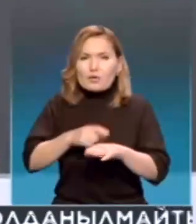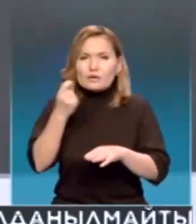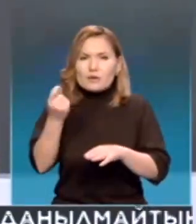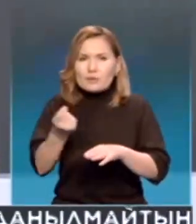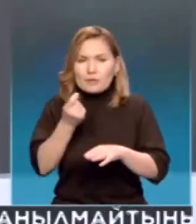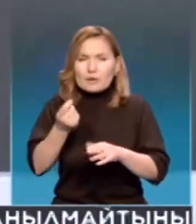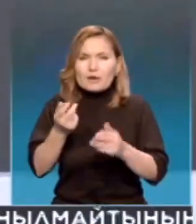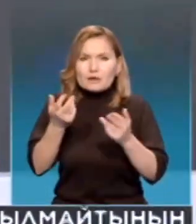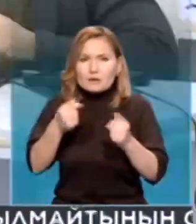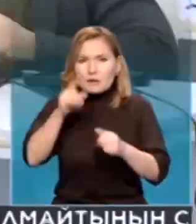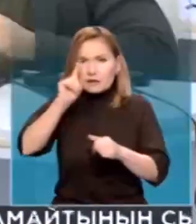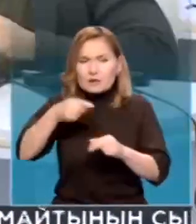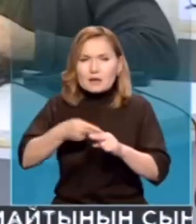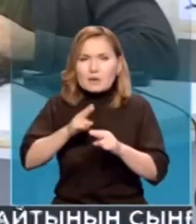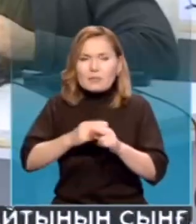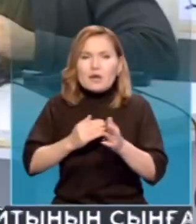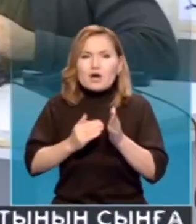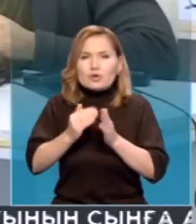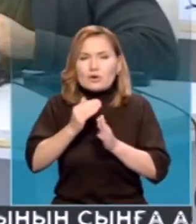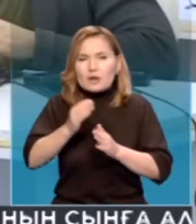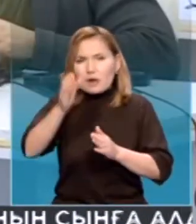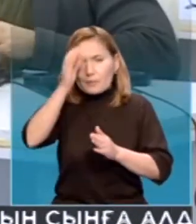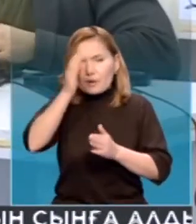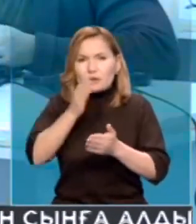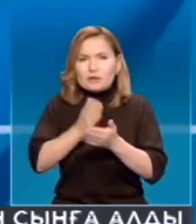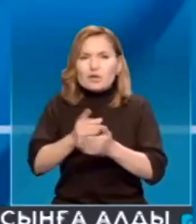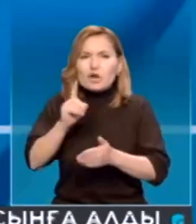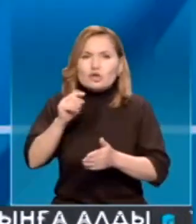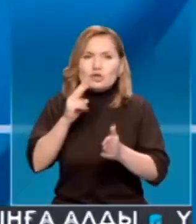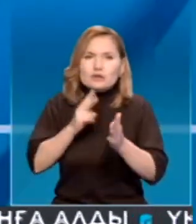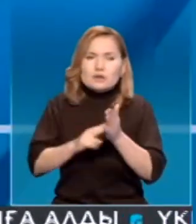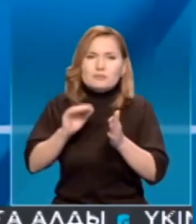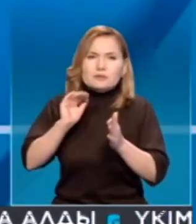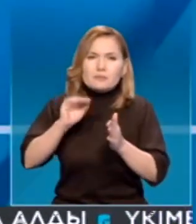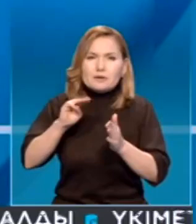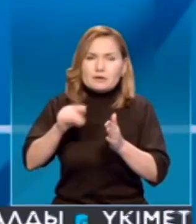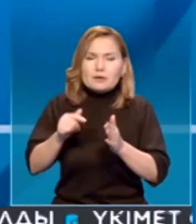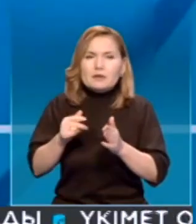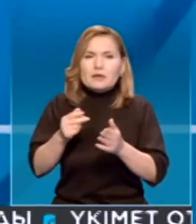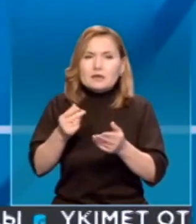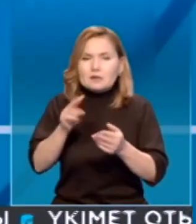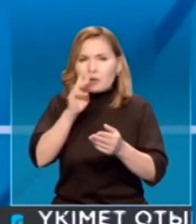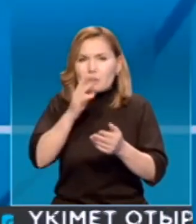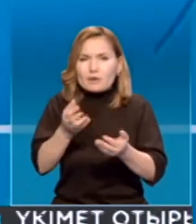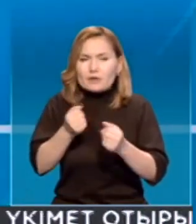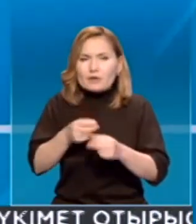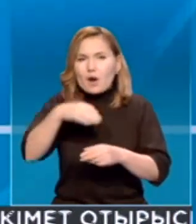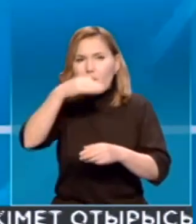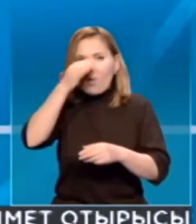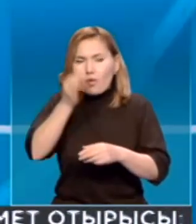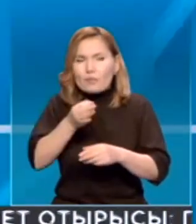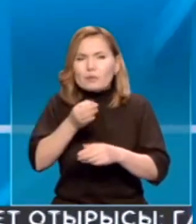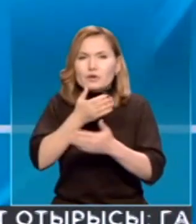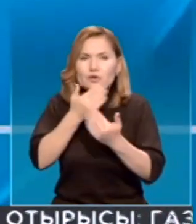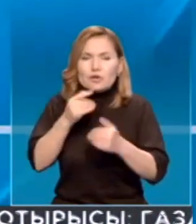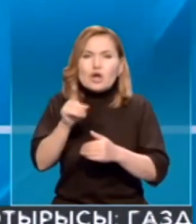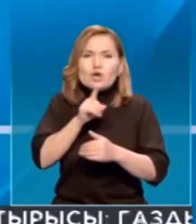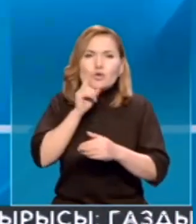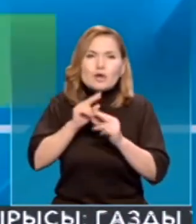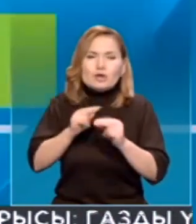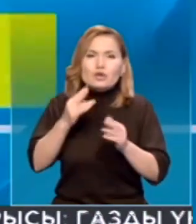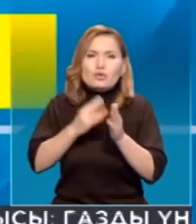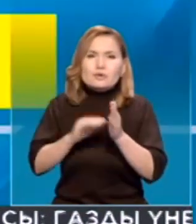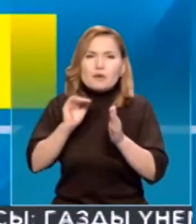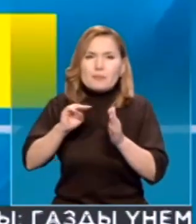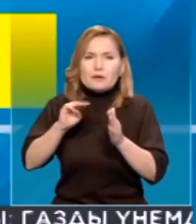де мойындап отыр. Жоғары білікті маманның өзі ары кетсе 170 мың теңге айлық алады. Ал тәжірибесі жоқ жас педагогтерге 90 мың